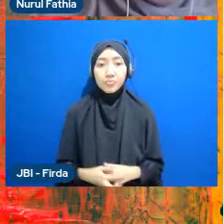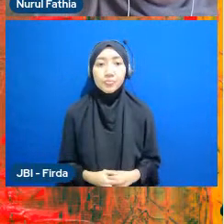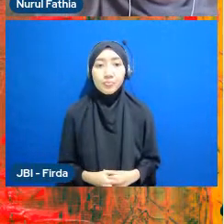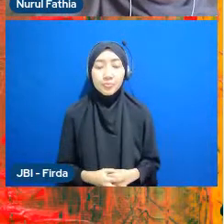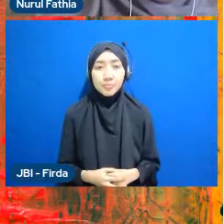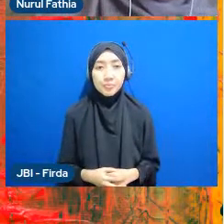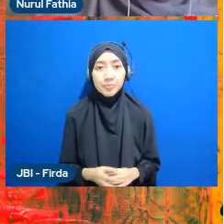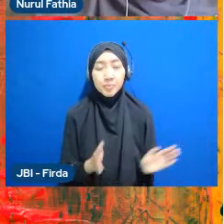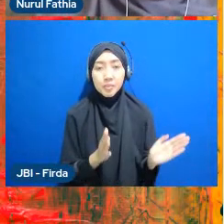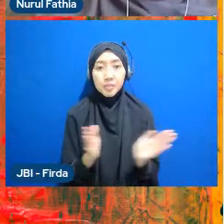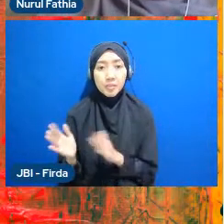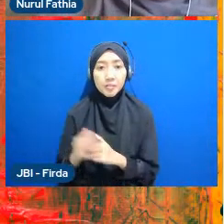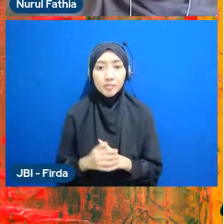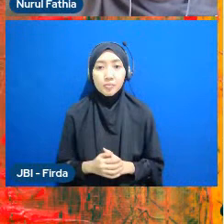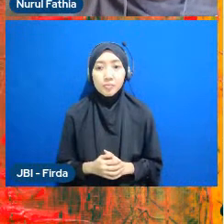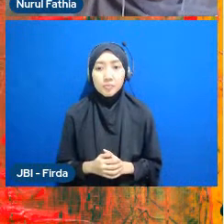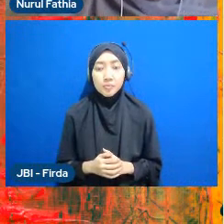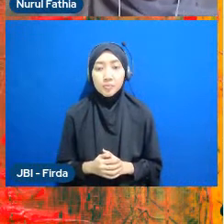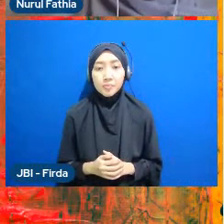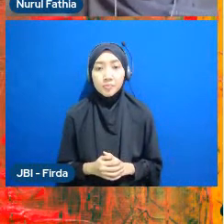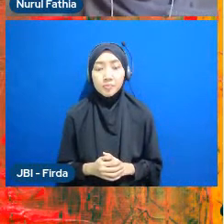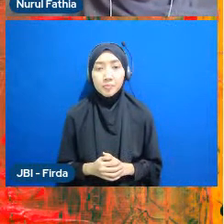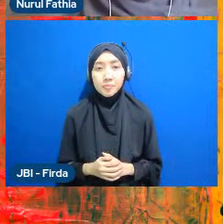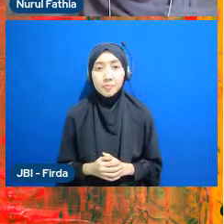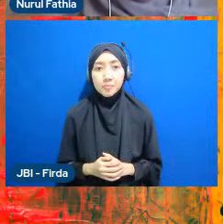Silakan slide berikutnya.